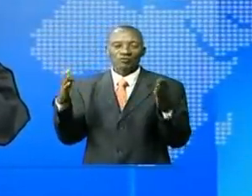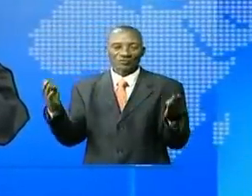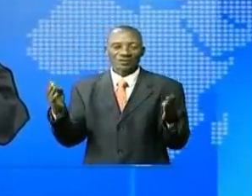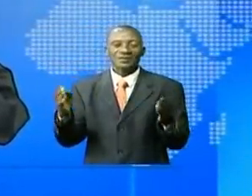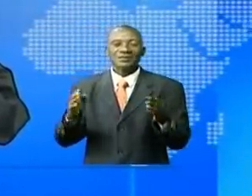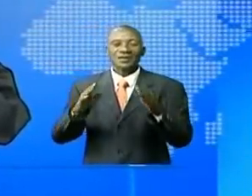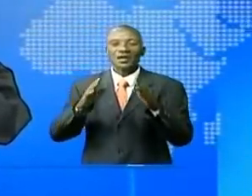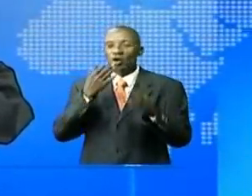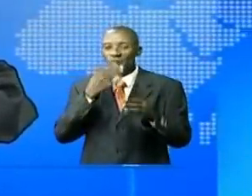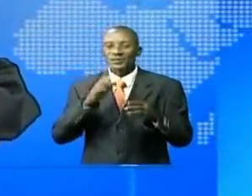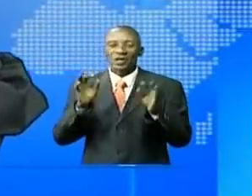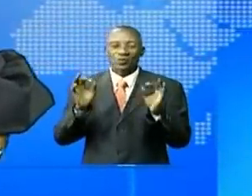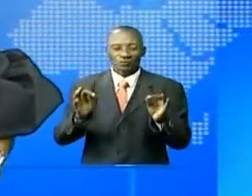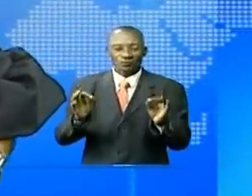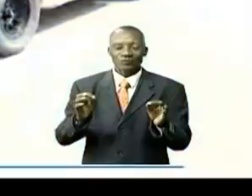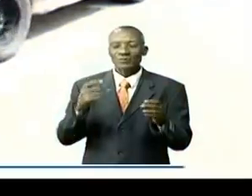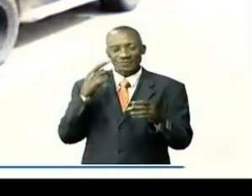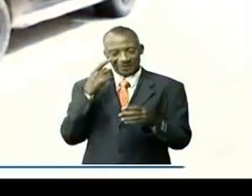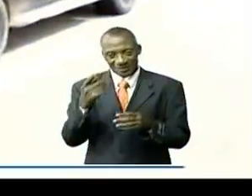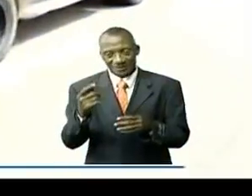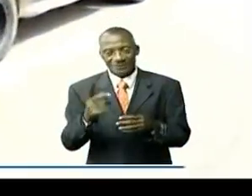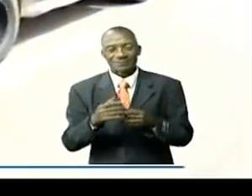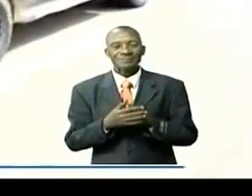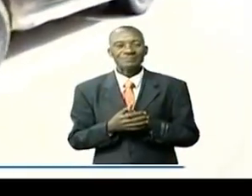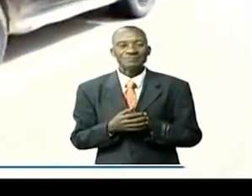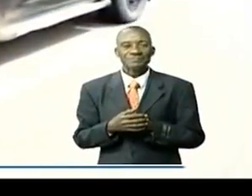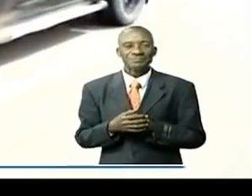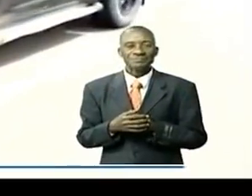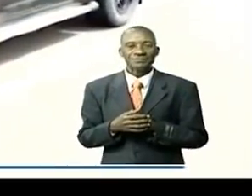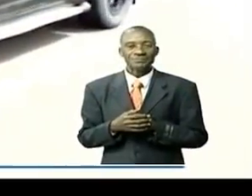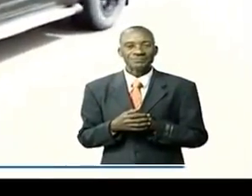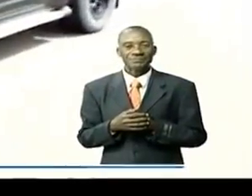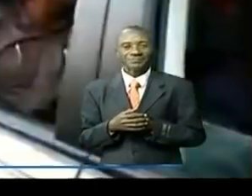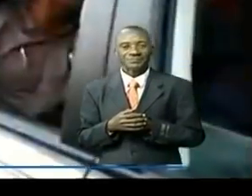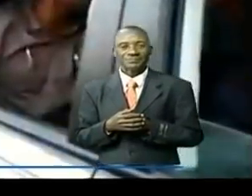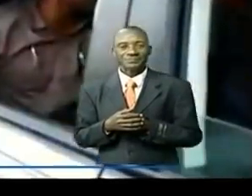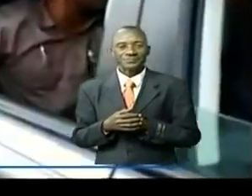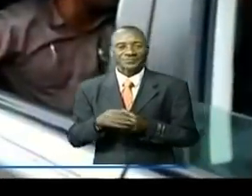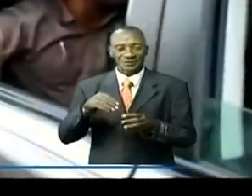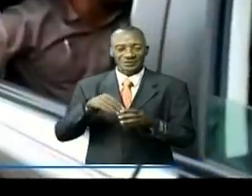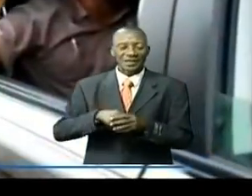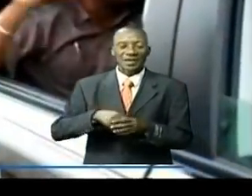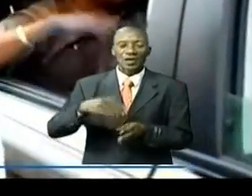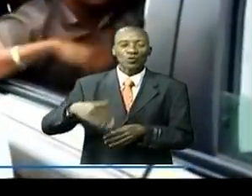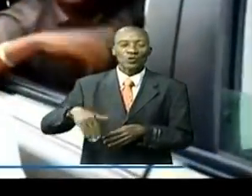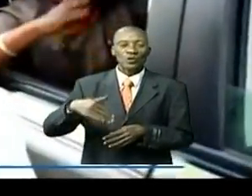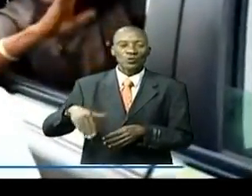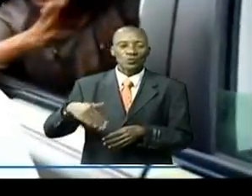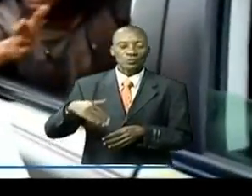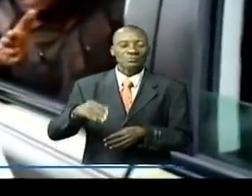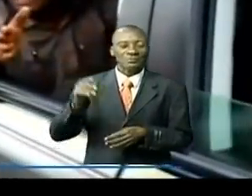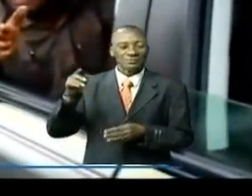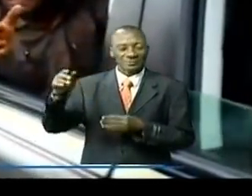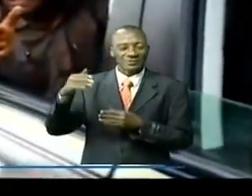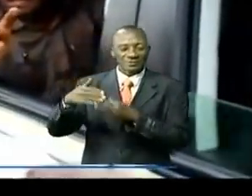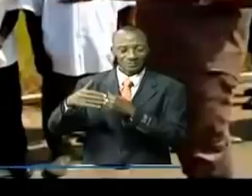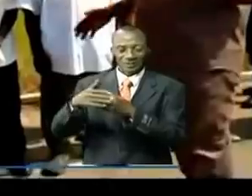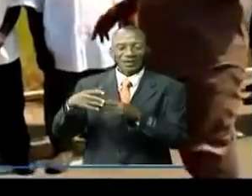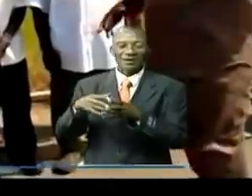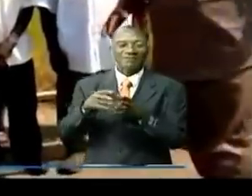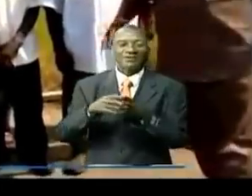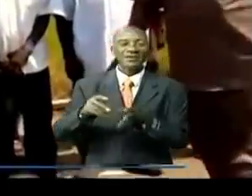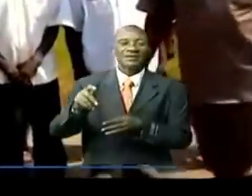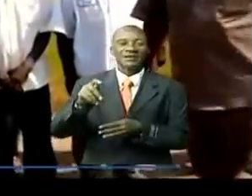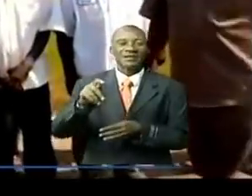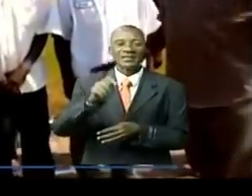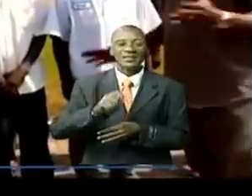province. Suivez cet événement en images. Son périple à l'intérieur de la province du Kwilu, dans le cadre d'une mission spéciale liée à la démonstration de ses